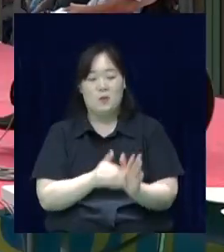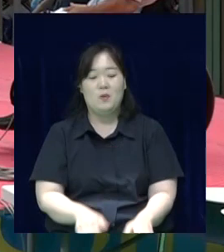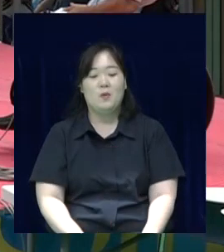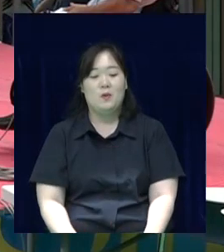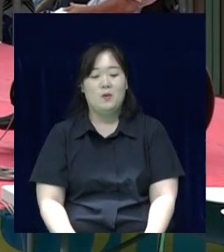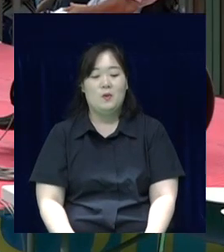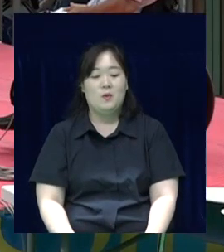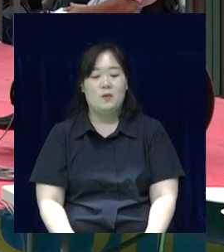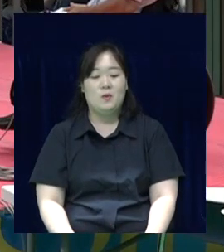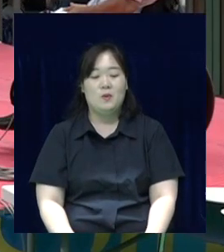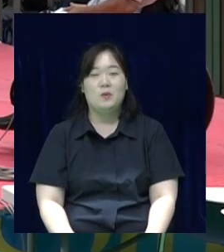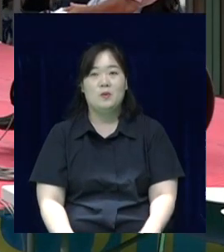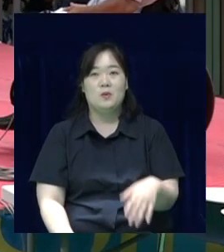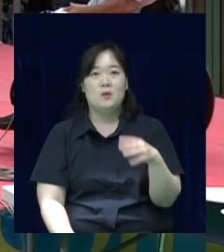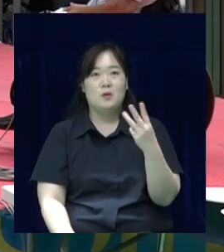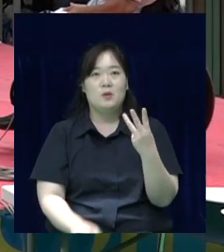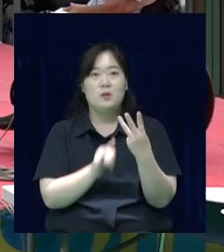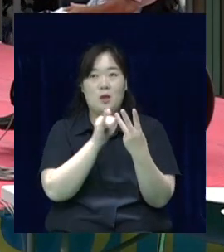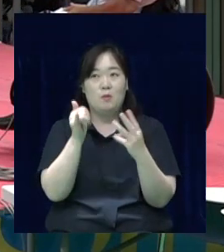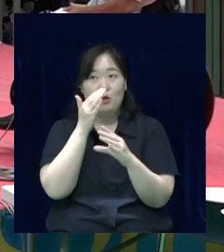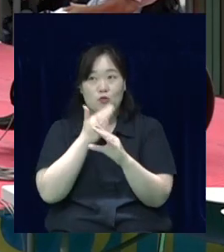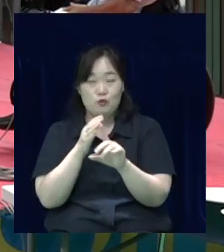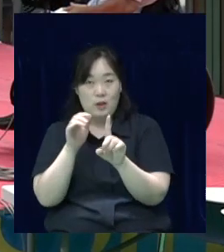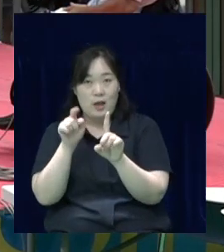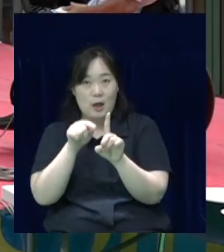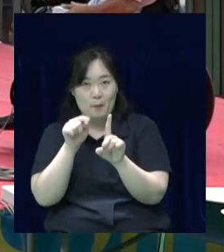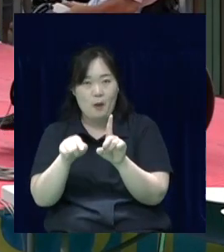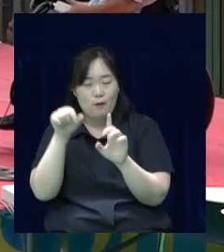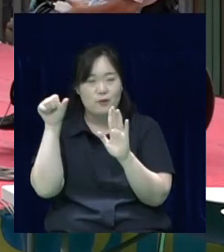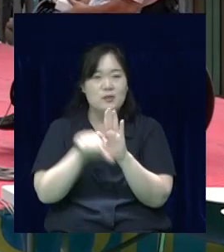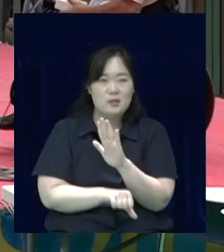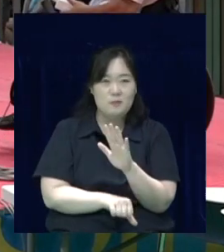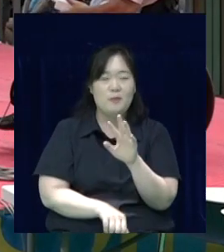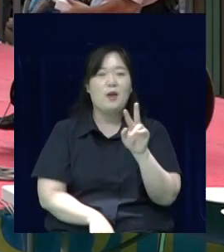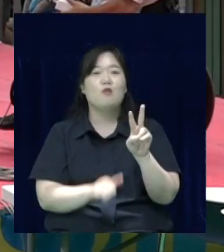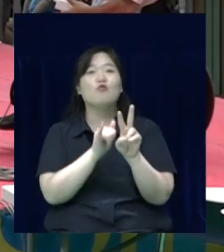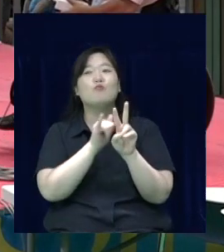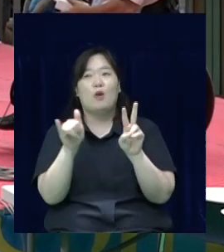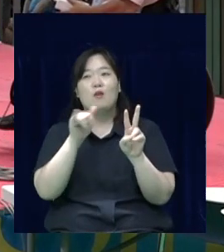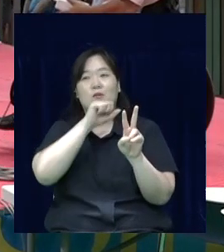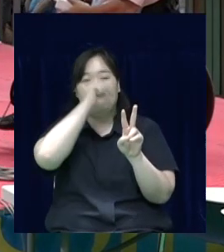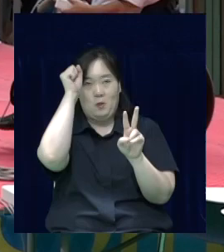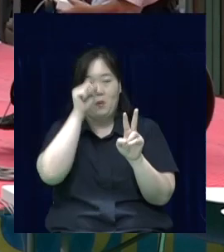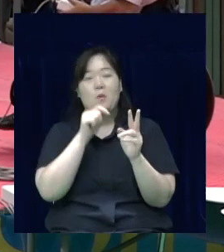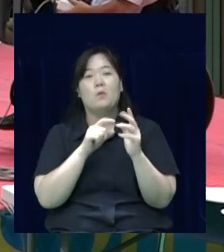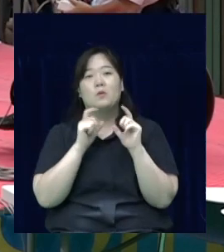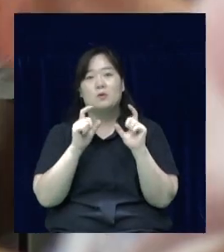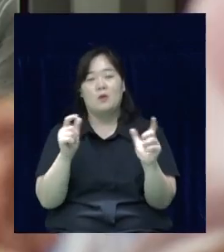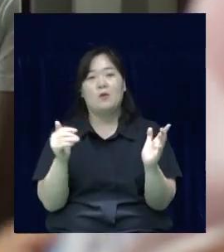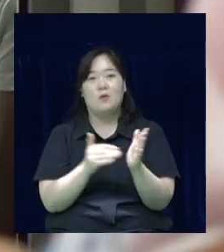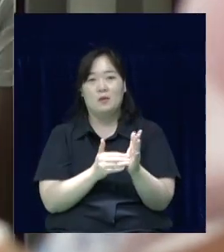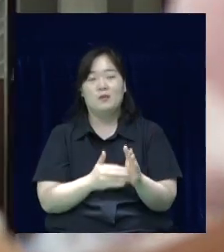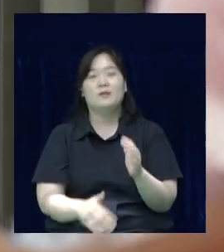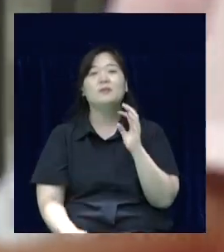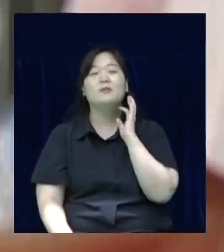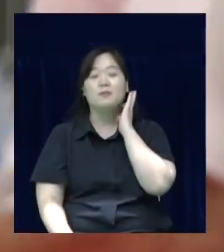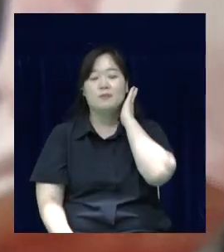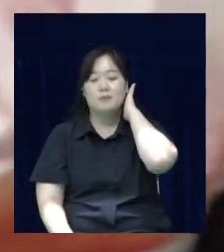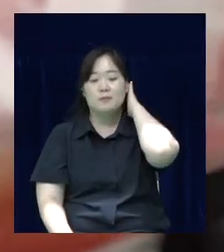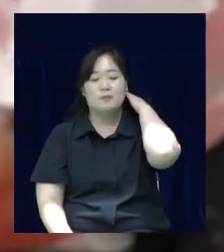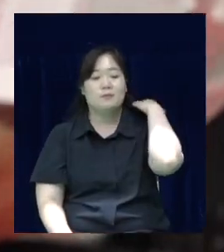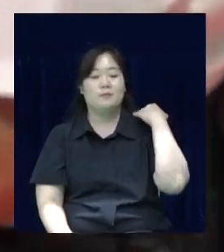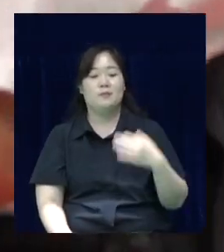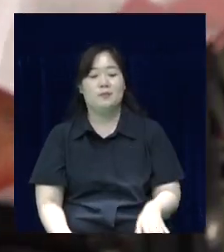심판진 예. 세 분 가운데 한 분은 또 이 예, 부분에 아쉬움을 좀 느껴가지고 실패를 선언했던 예. 것 같고요. 하지만 두 명의 심판이 또 예. 성공을